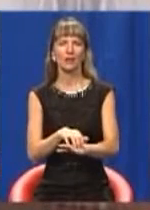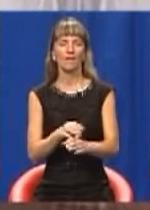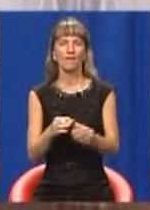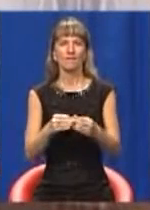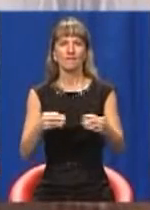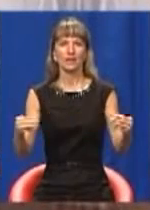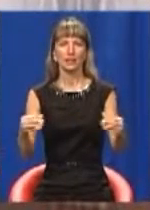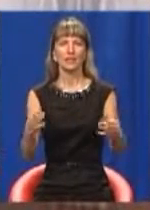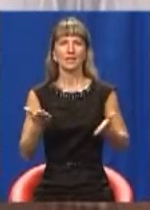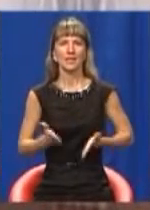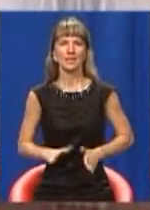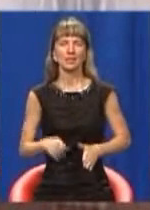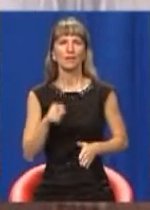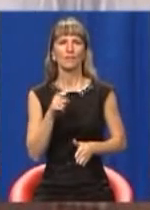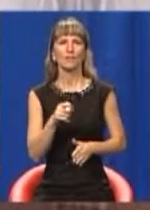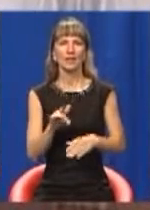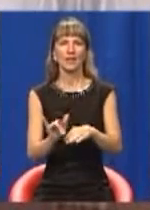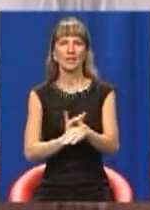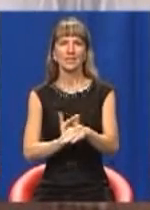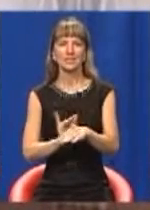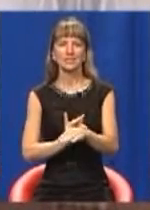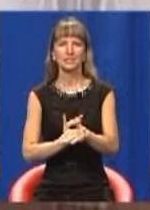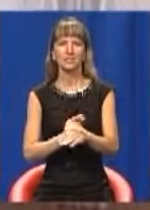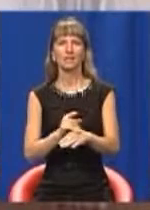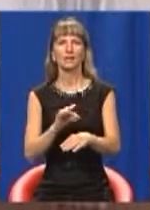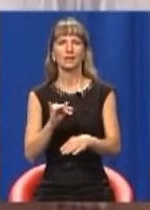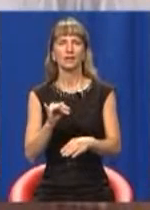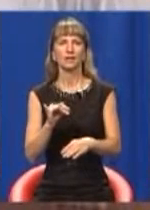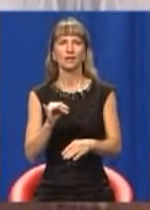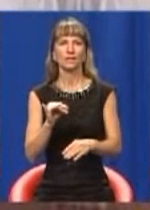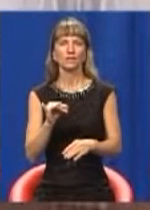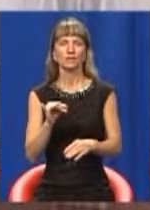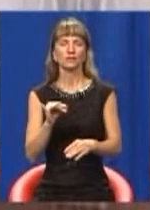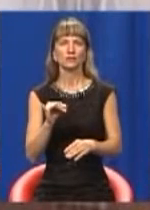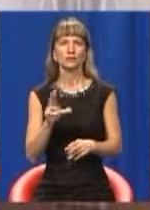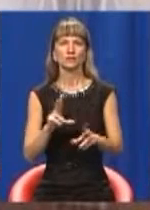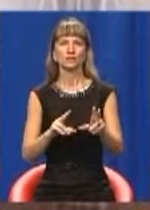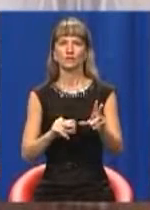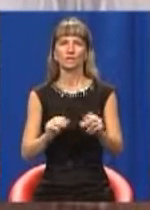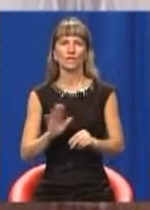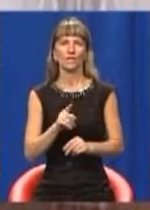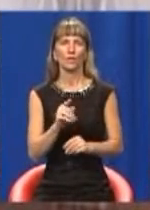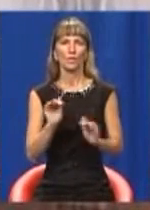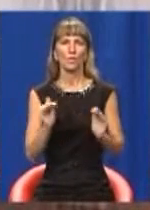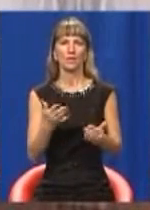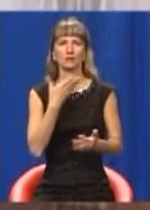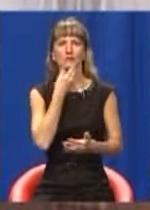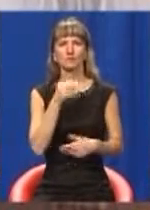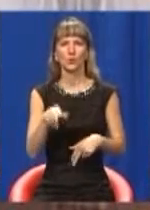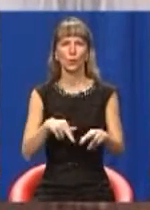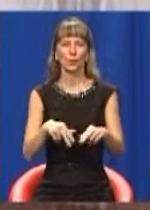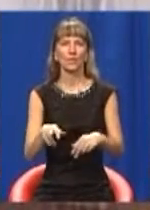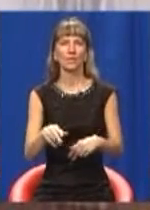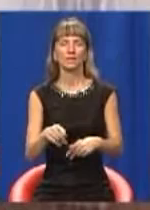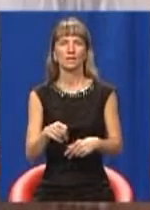тілом. Він абсолютно лисий, але я вважаю, це не робить його менш граційним. А також у нього дуже особливий